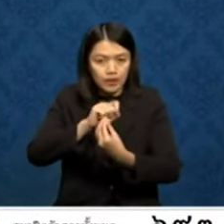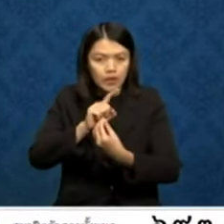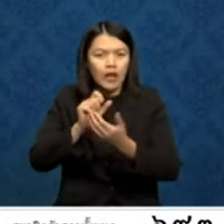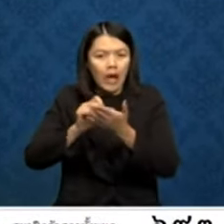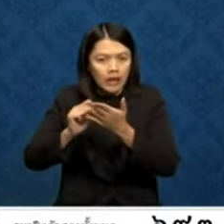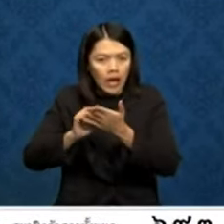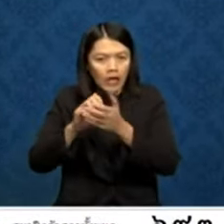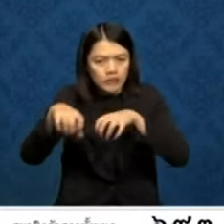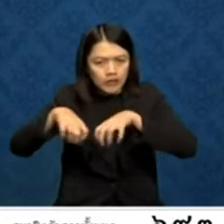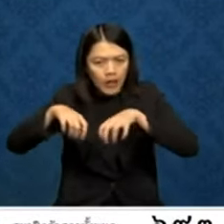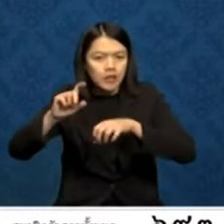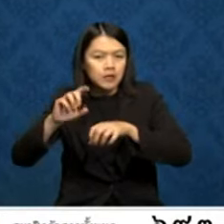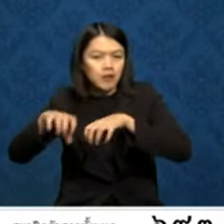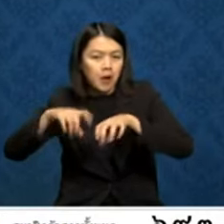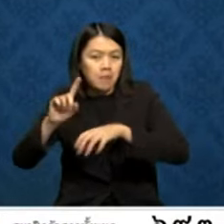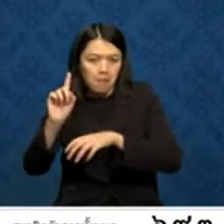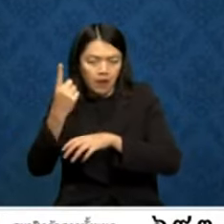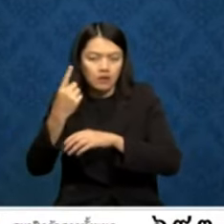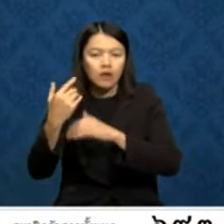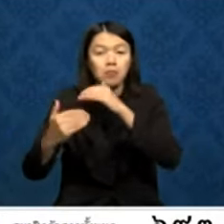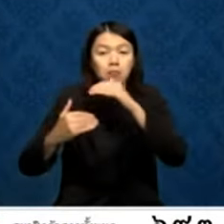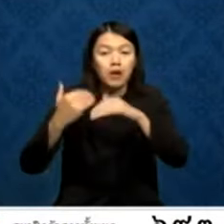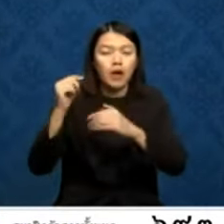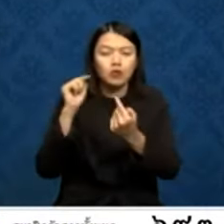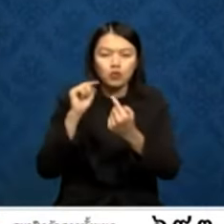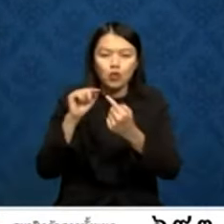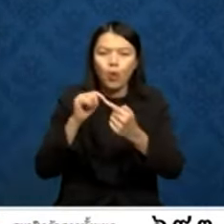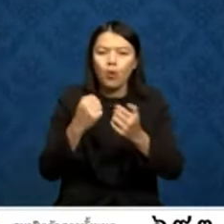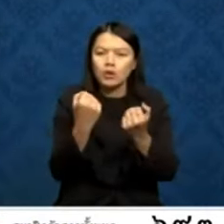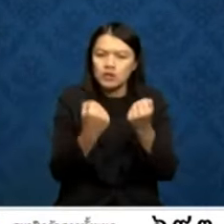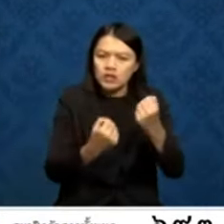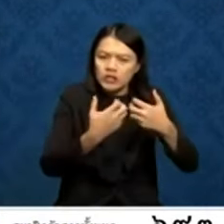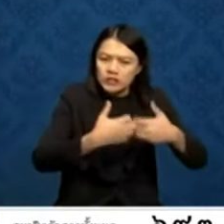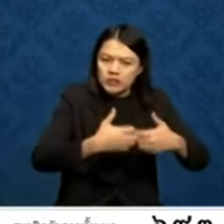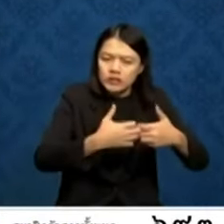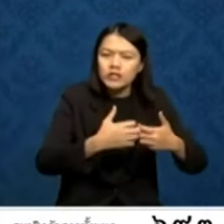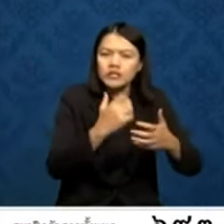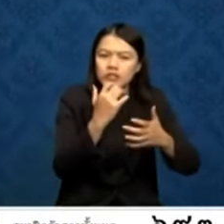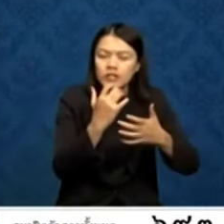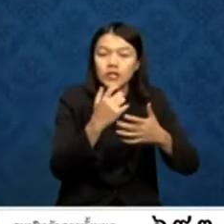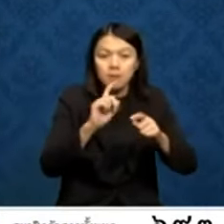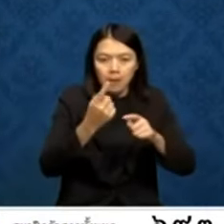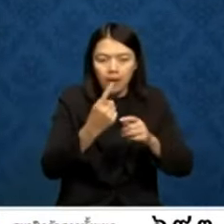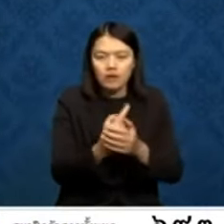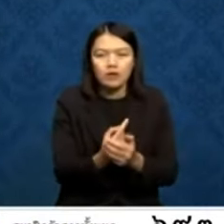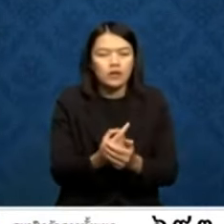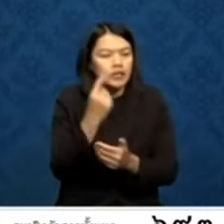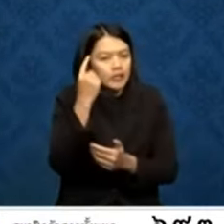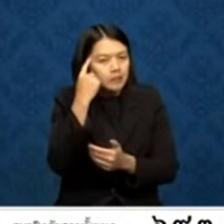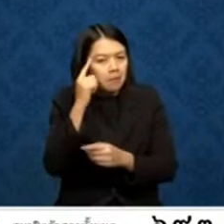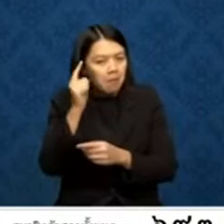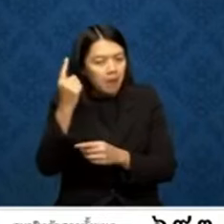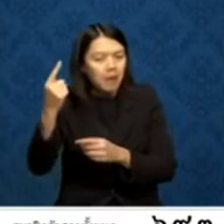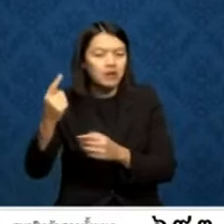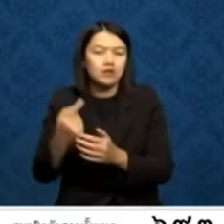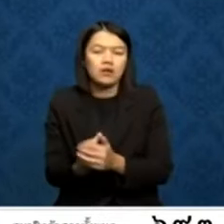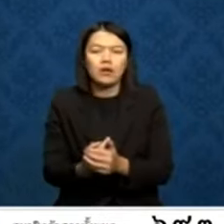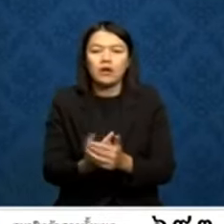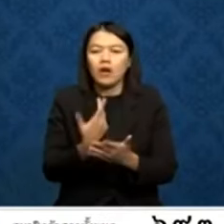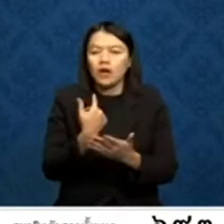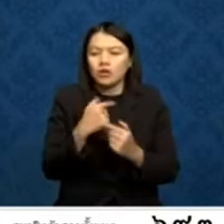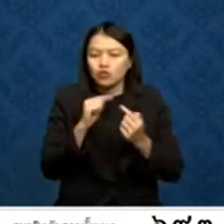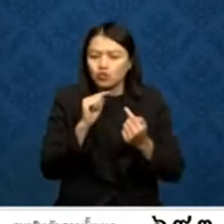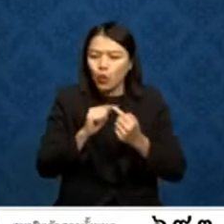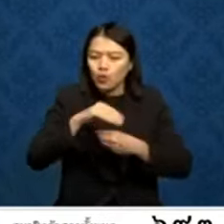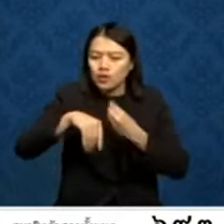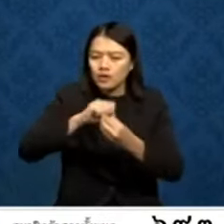Industry Transformation และพัฒนาเครื่องยนต์ทางเศรษฐกิจใหม่ๆ New Growth Engineที่จะปูพื้นฐาน